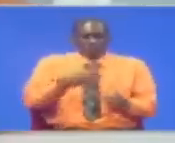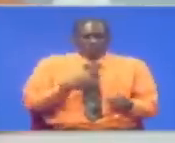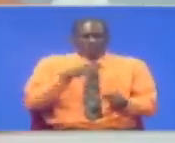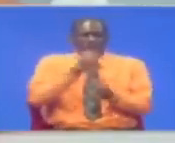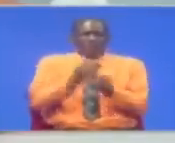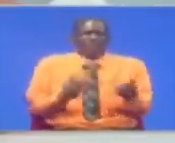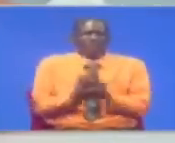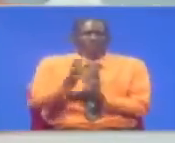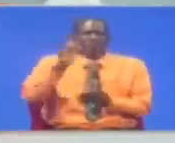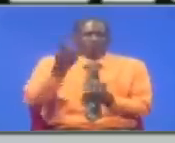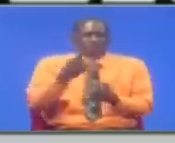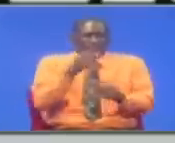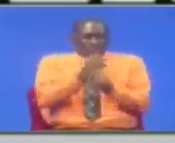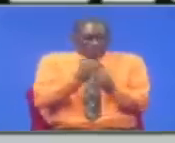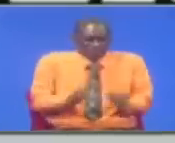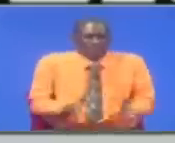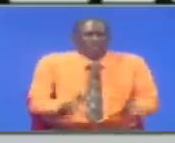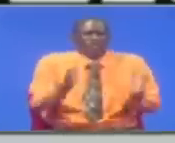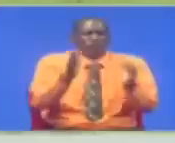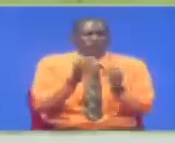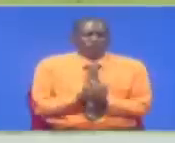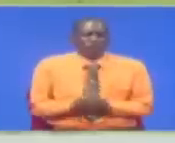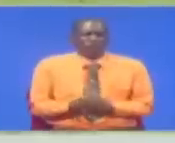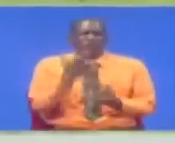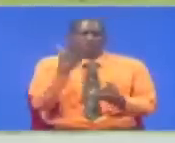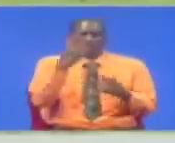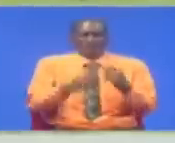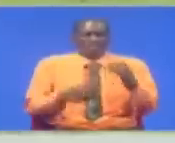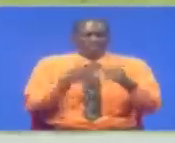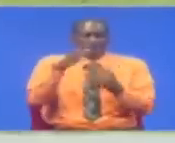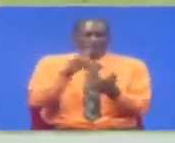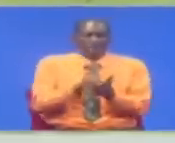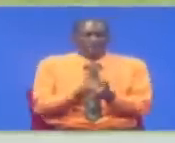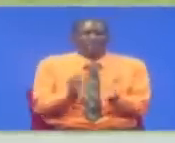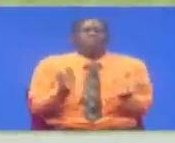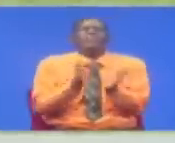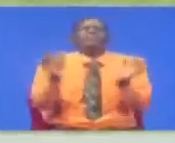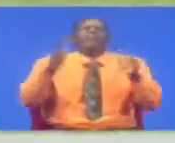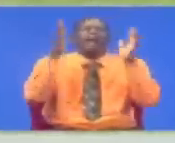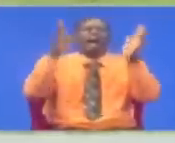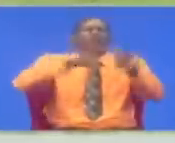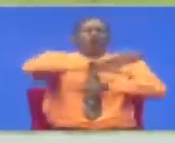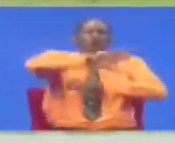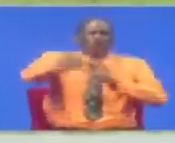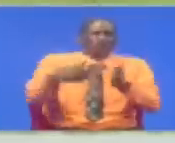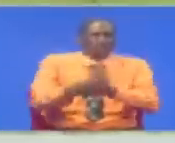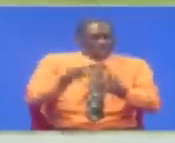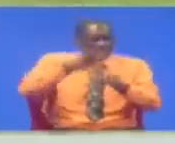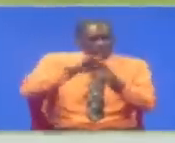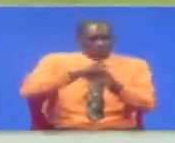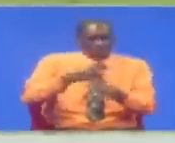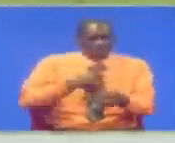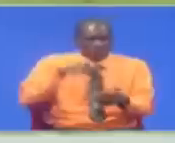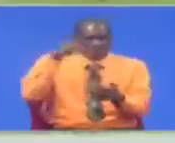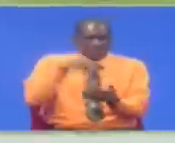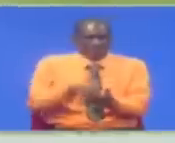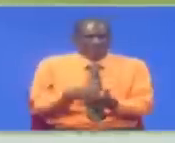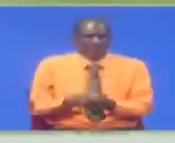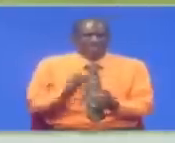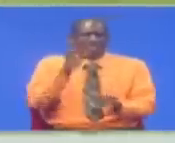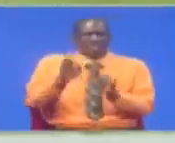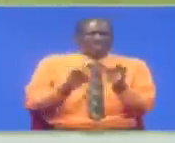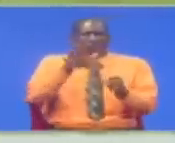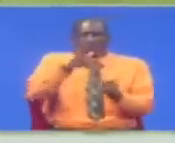kwanza nimetengeneza barabara. 5 years later. Wananchi oye. Sasa mkinichagua tena.